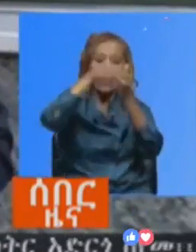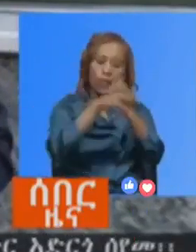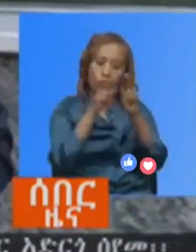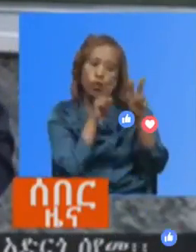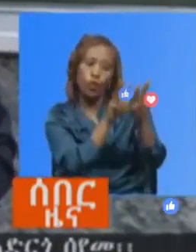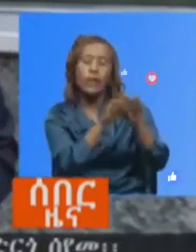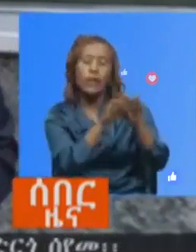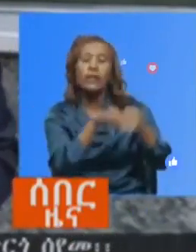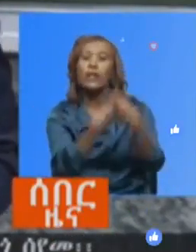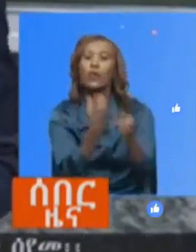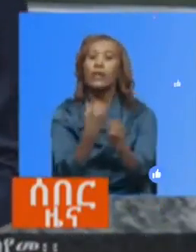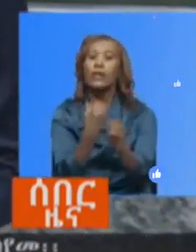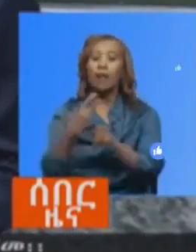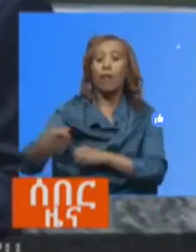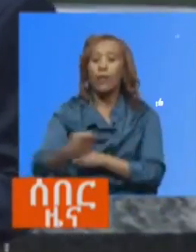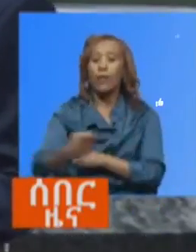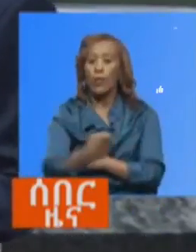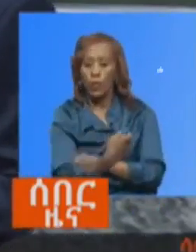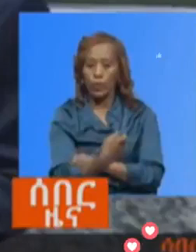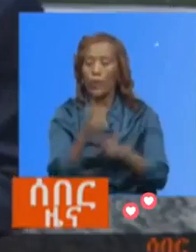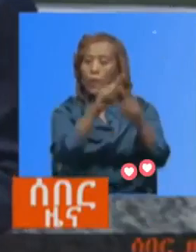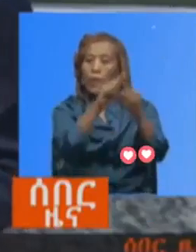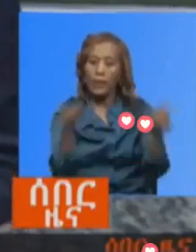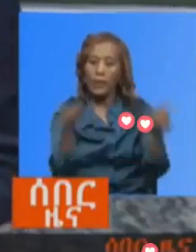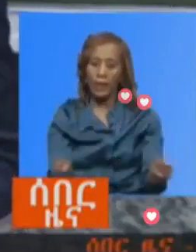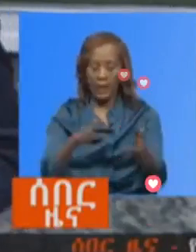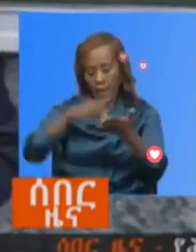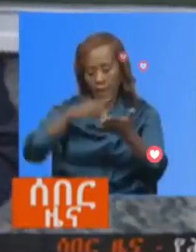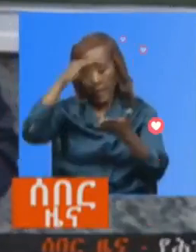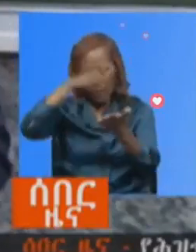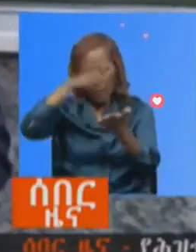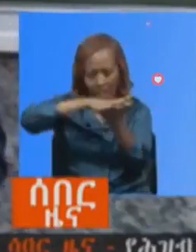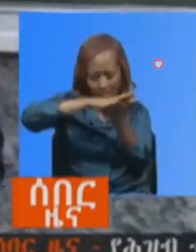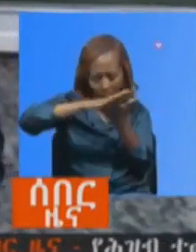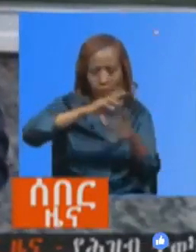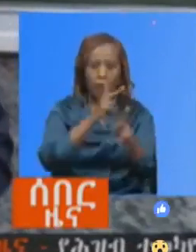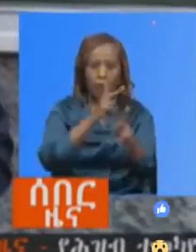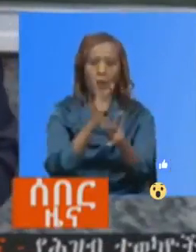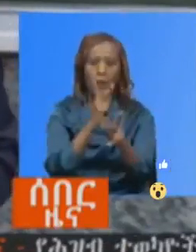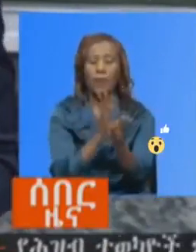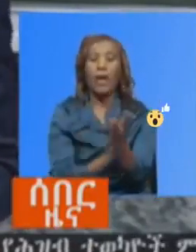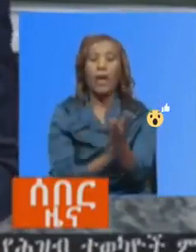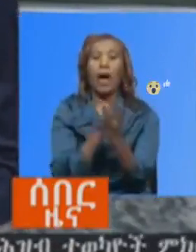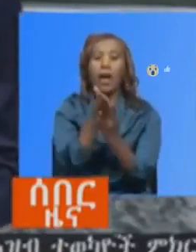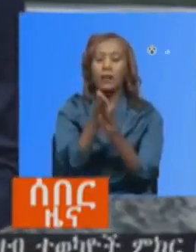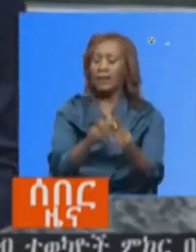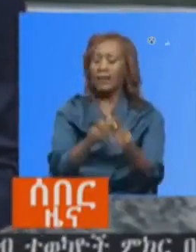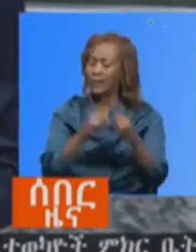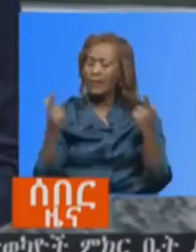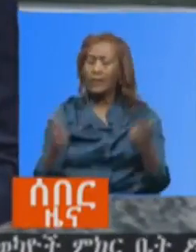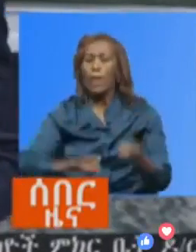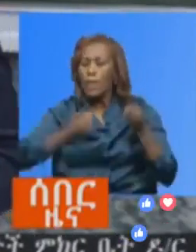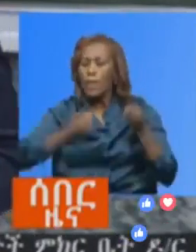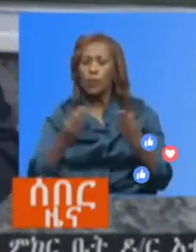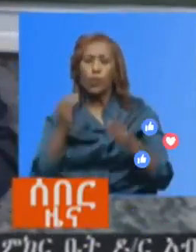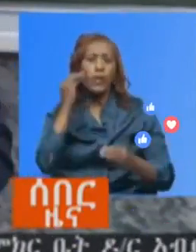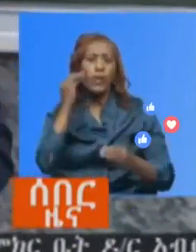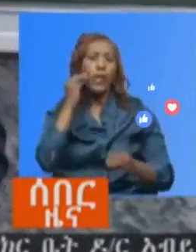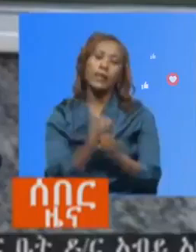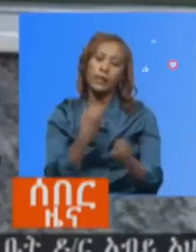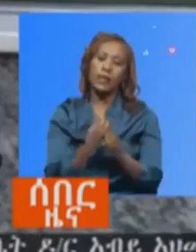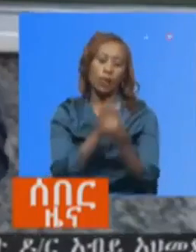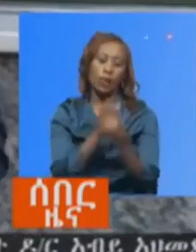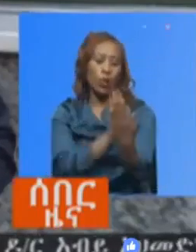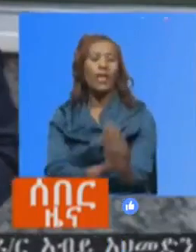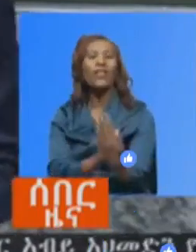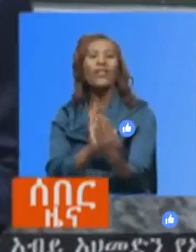ሰጥቶ እየሰራ ቢሆንም በተለይ የትምህርትን ጥራት ከማስጠበቅ አንጻር እጅግ ብዙ የቤት ስራዎች